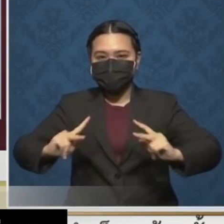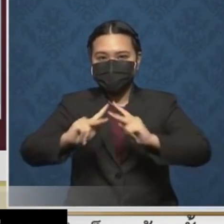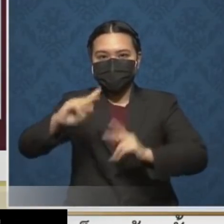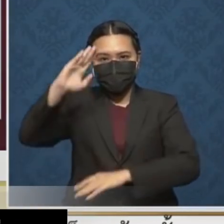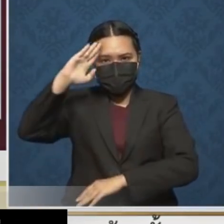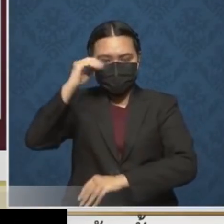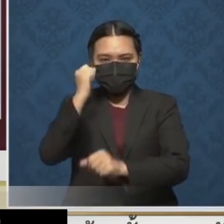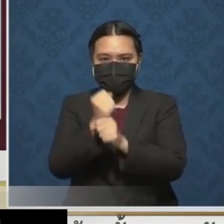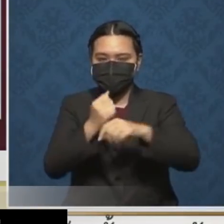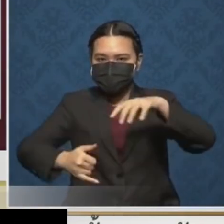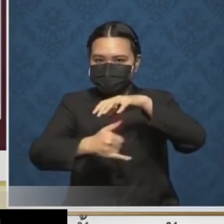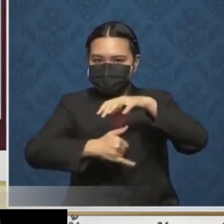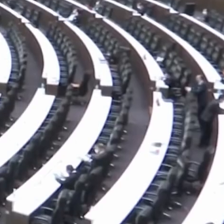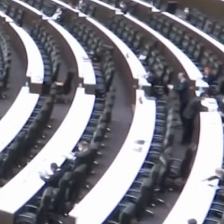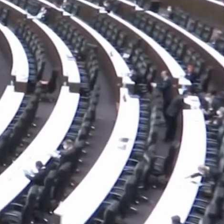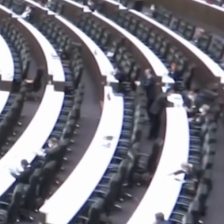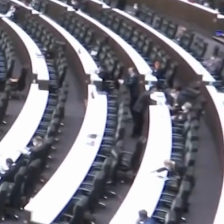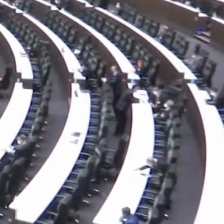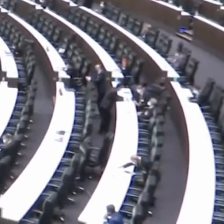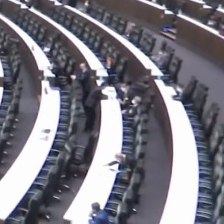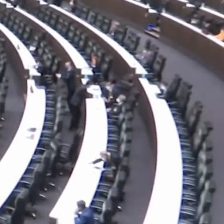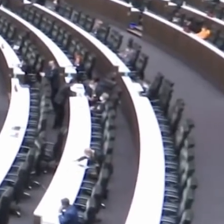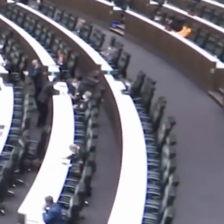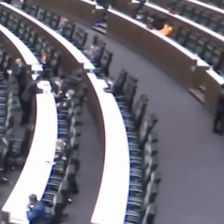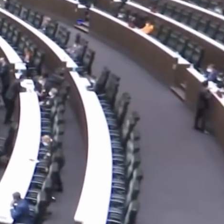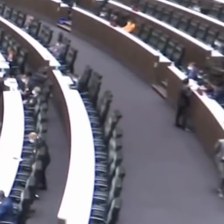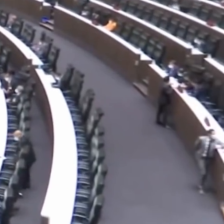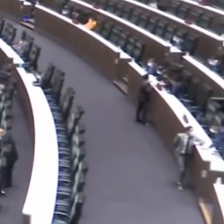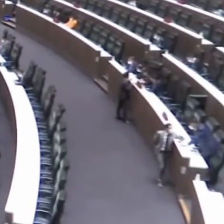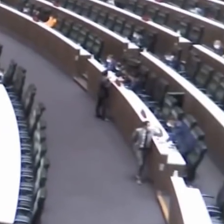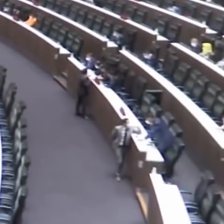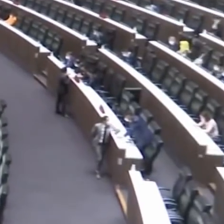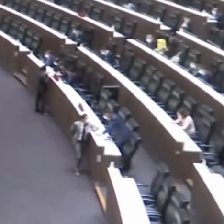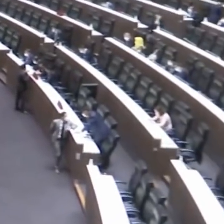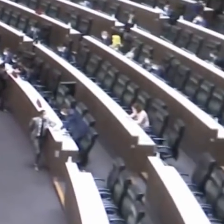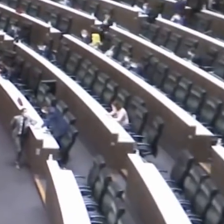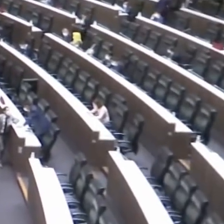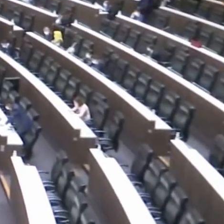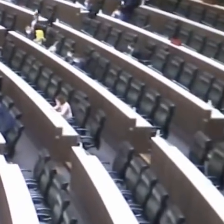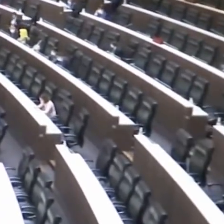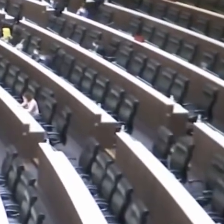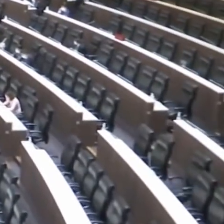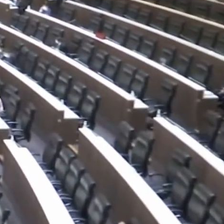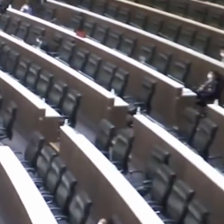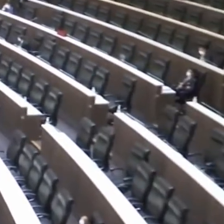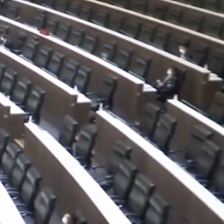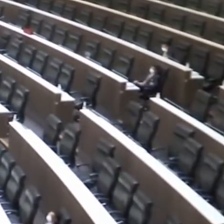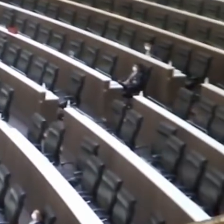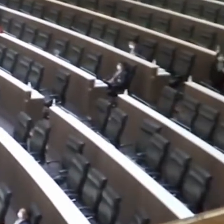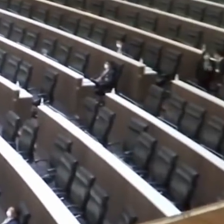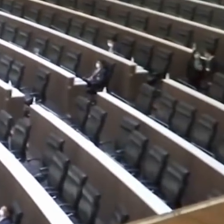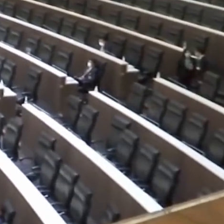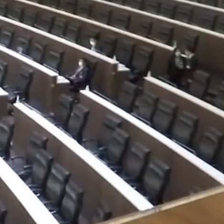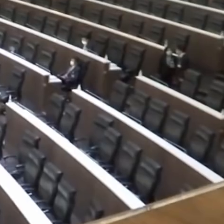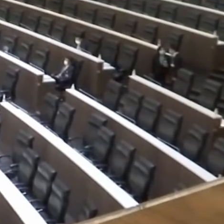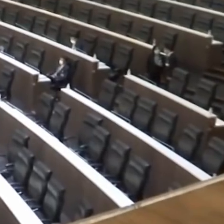ริงแล้วถ้าวัดจากความเชี่ยวชาญต่างๆและความเกี่ยวข้องไม่น่าจะเป็นกระทรวงกลาโหมหรือไม่ที่ทำหน้าที่นี้แต่เมื่อเป็นงบกลาง